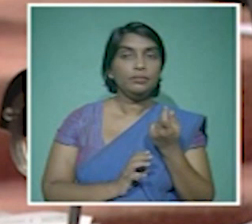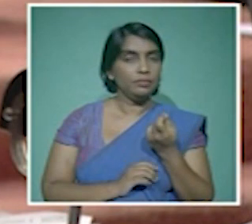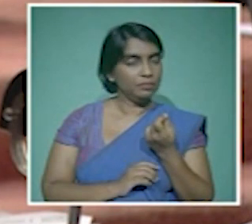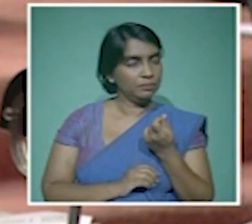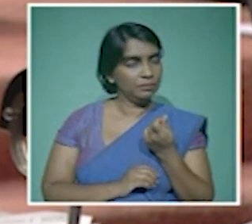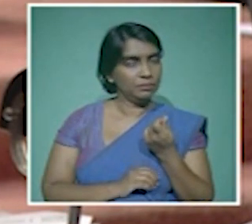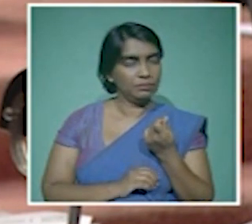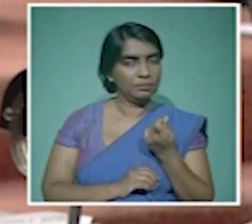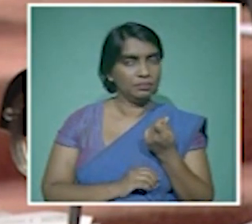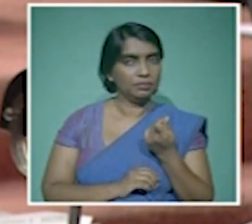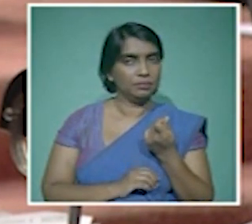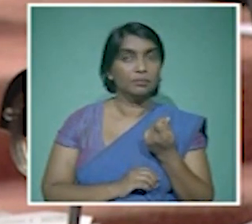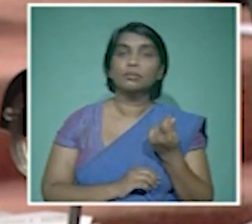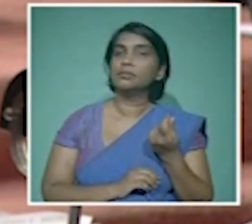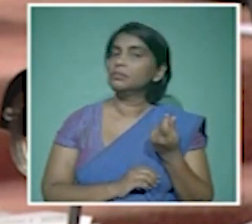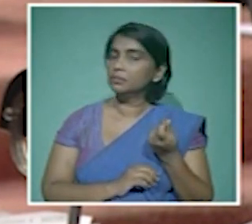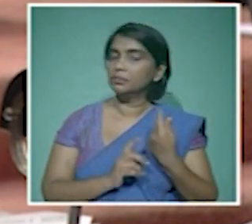வளர்ச்சியிலே இன்னும் சரியான ஒரு